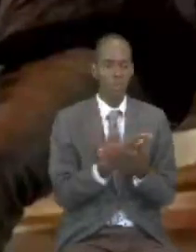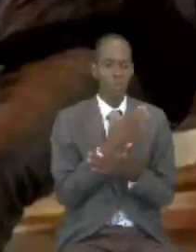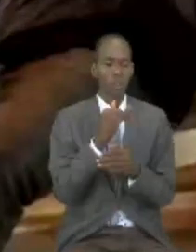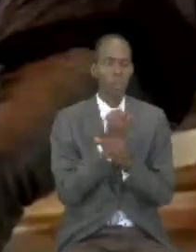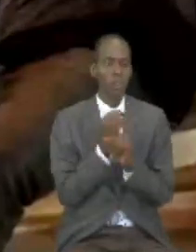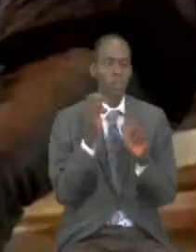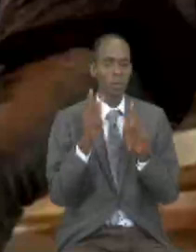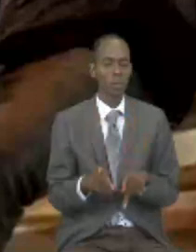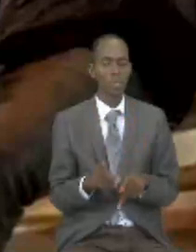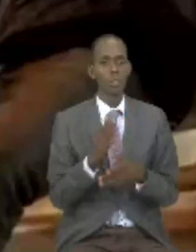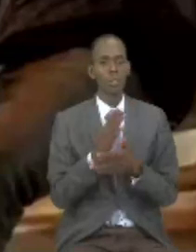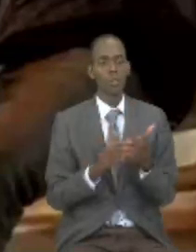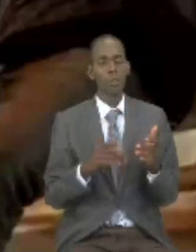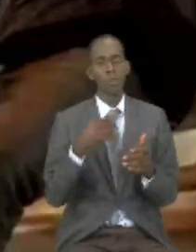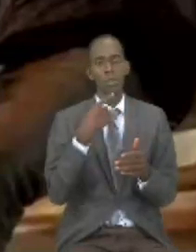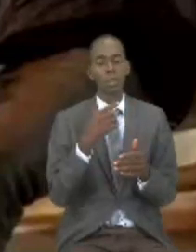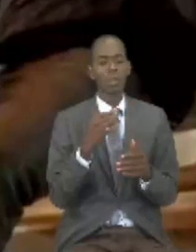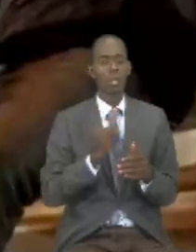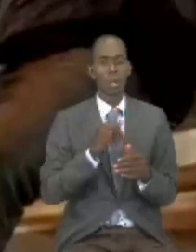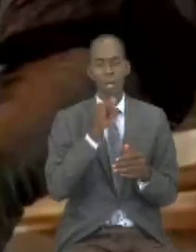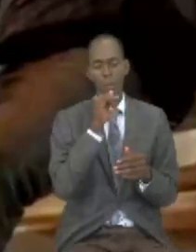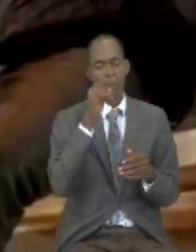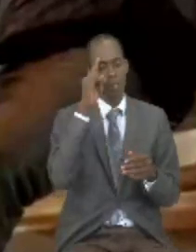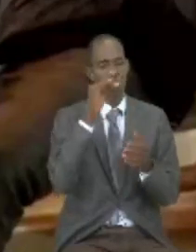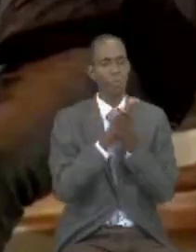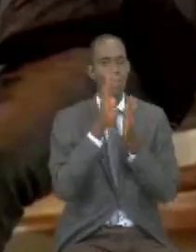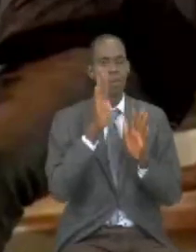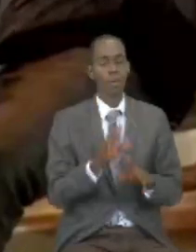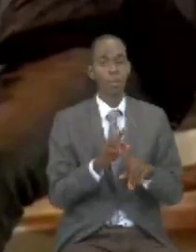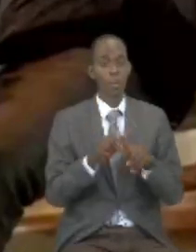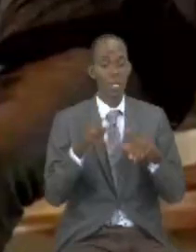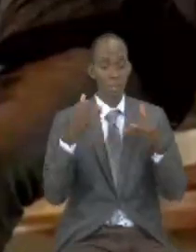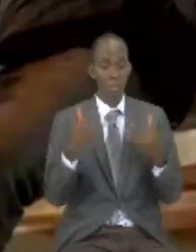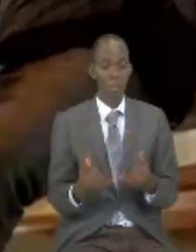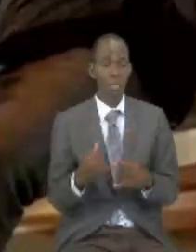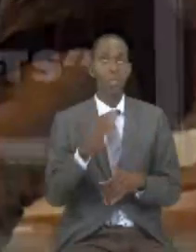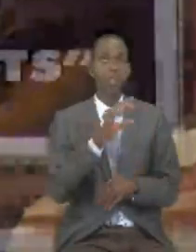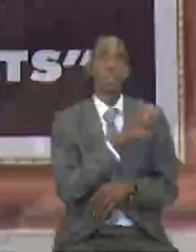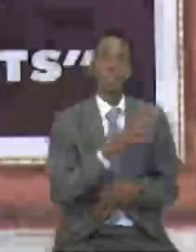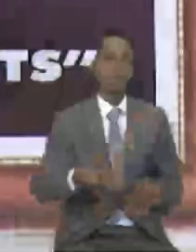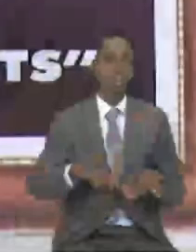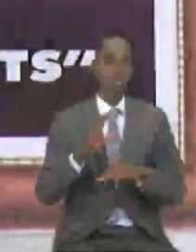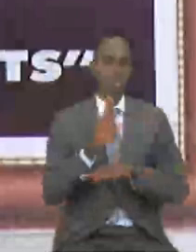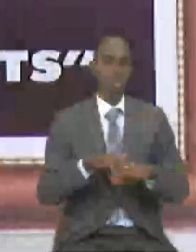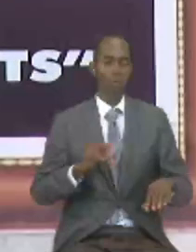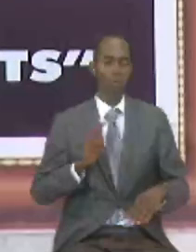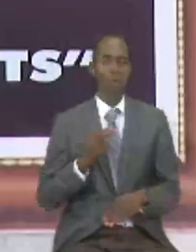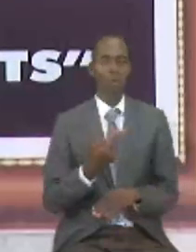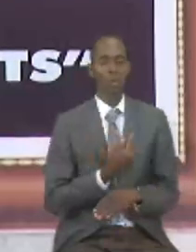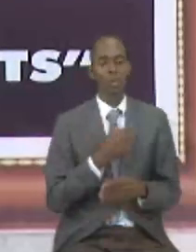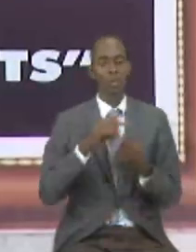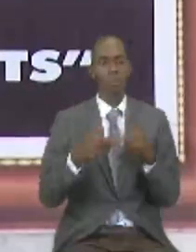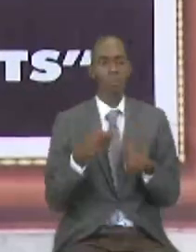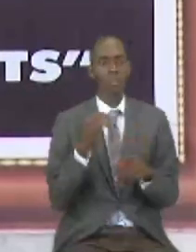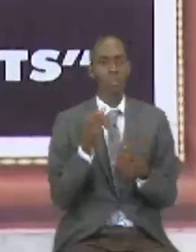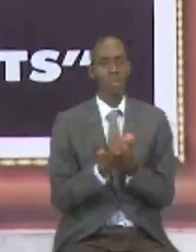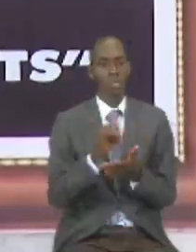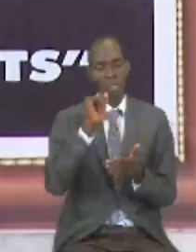on dit que je suis un saint, mais il y a quelque chose de plus. Mais il nous appelle amis. Il nous appelle amis. Et dit